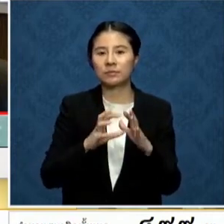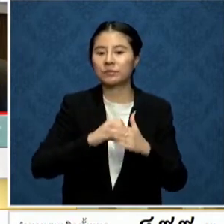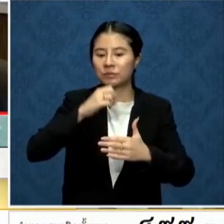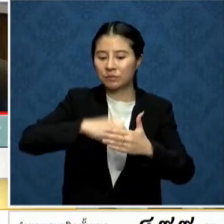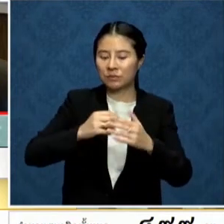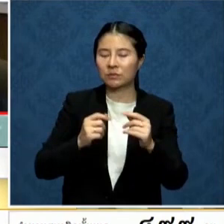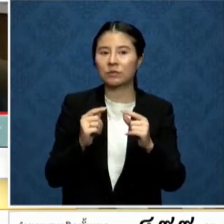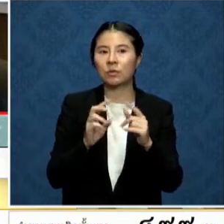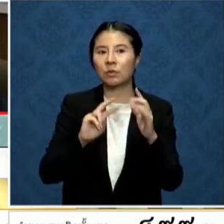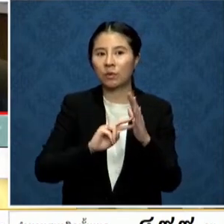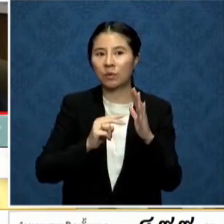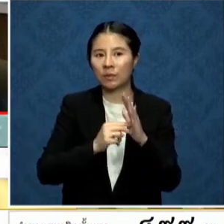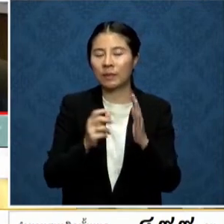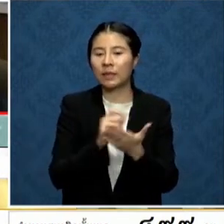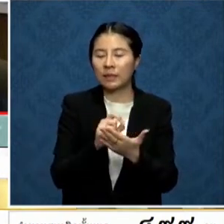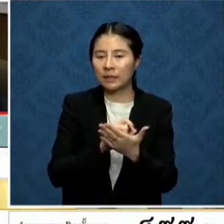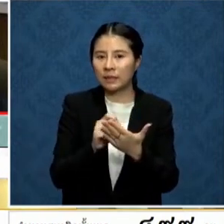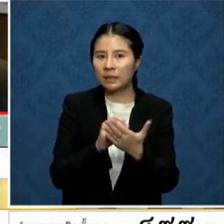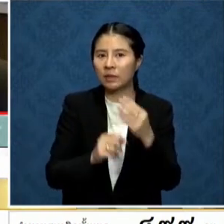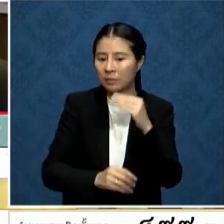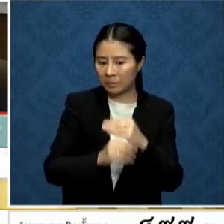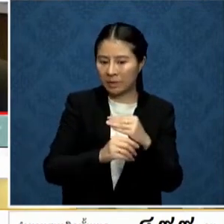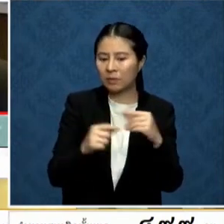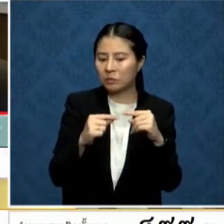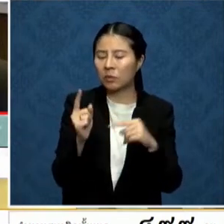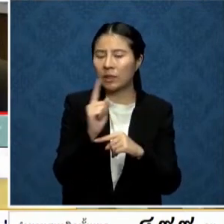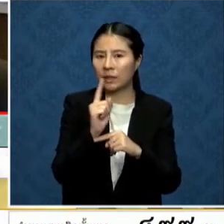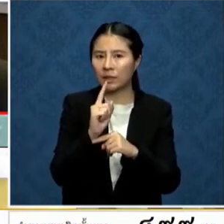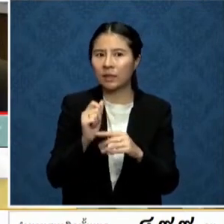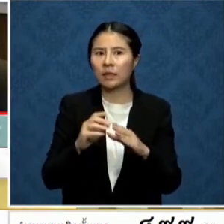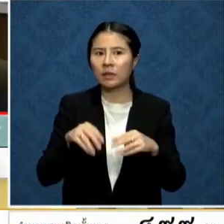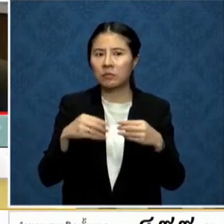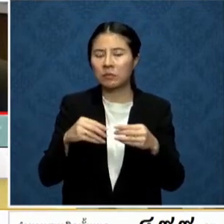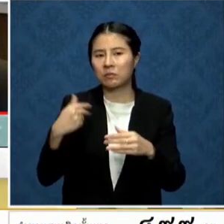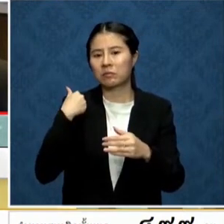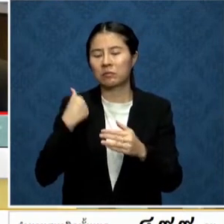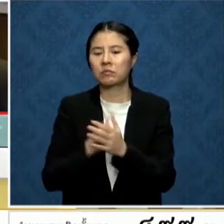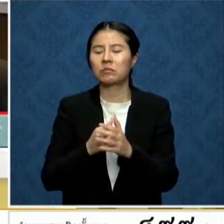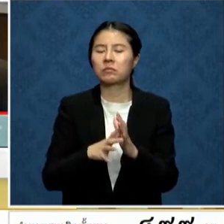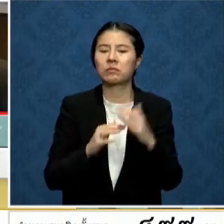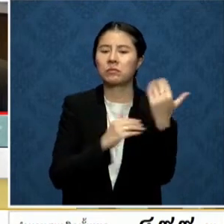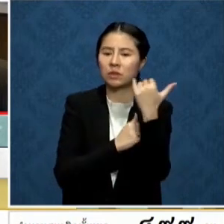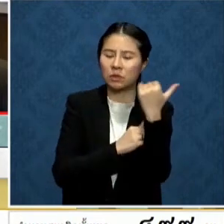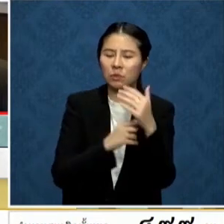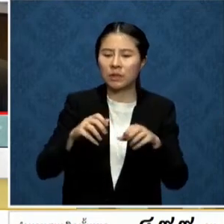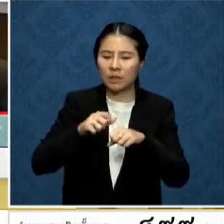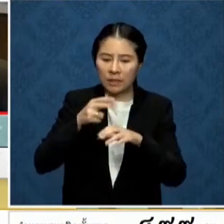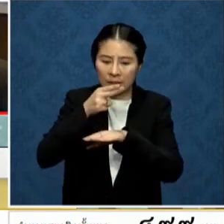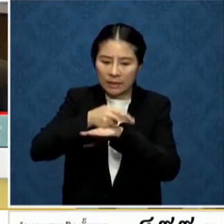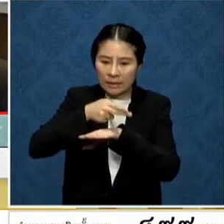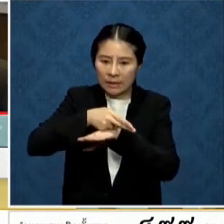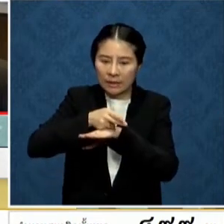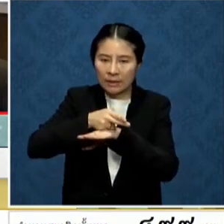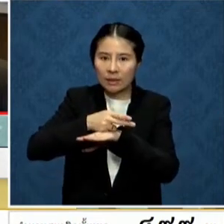ไปเราก็แค่เขียนเอาไว้เลยค่ะเป็น defaultนะคะว่าให้มีมีการไลฟ์สดได้ในการประชุม